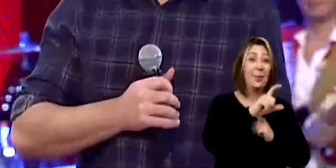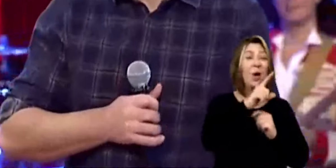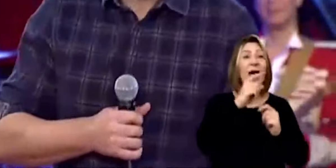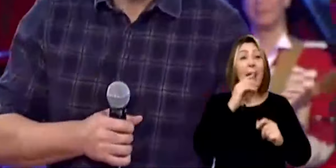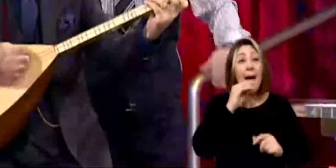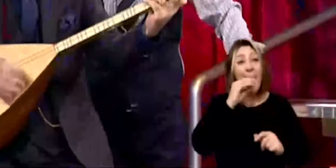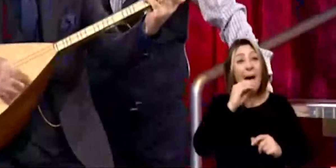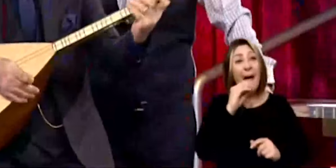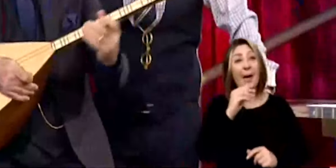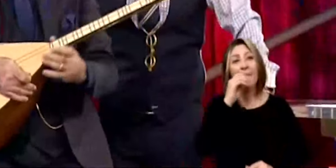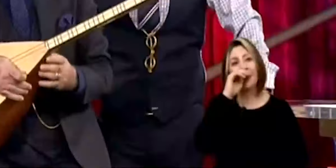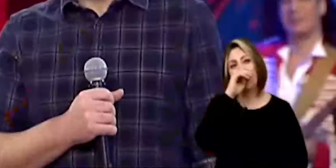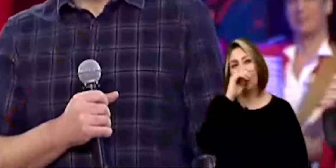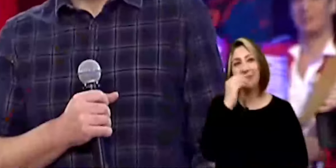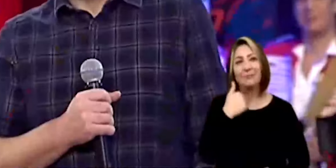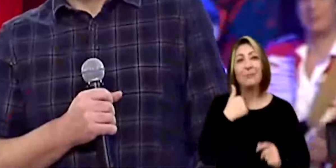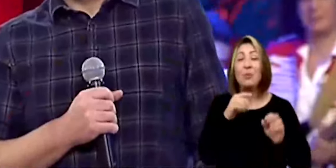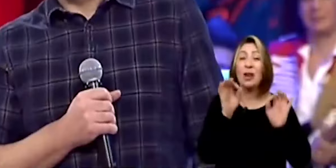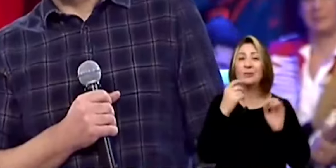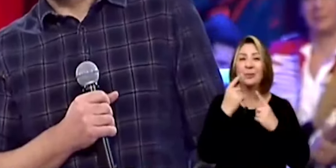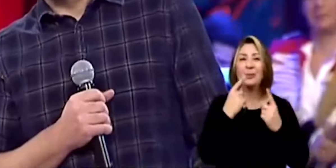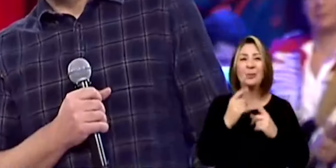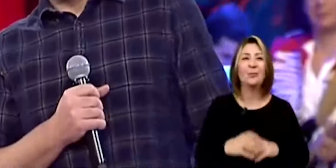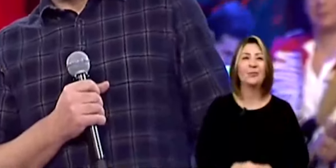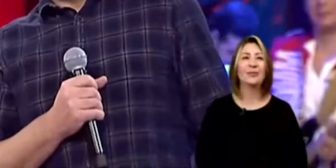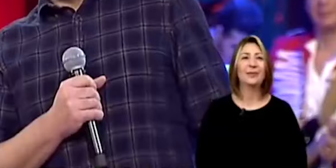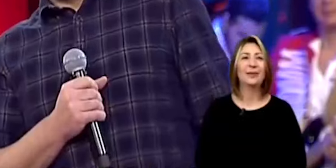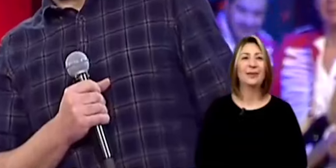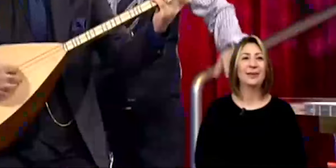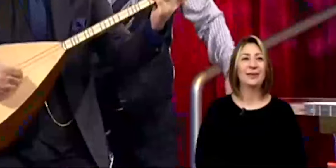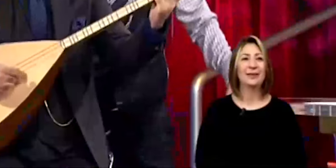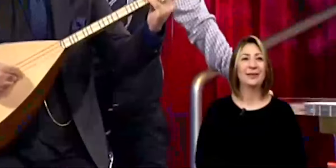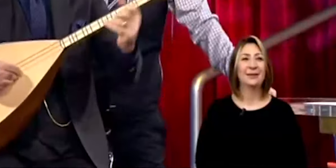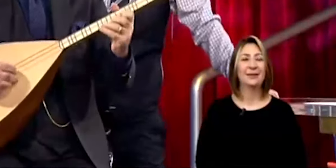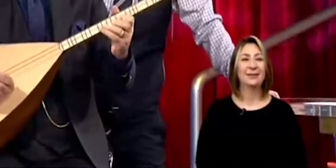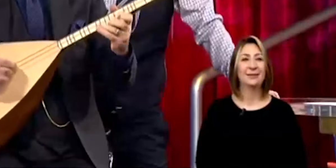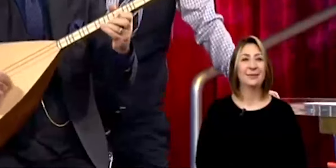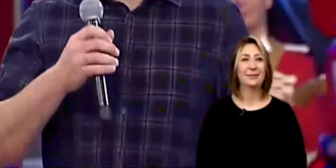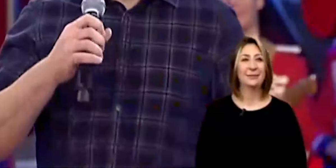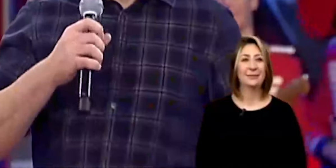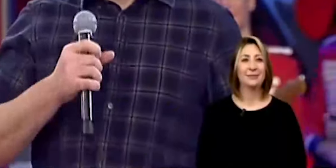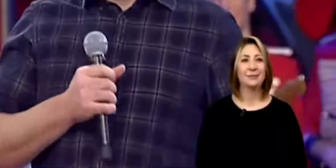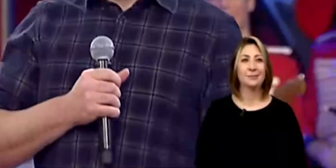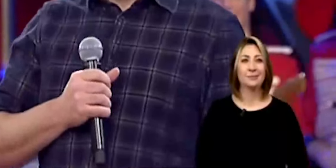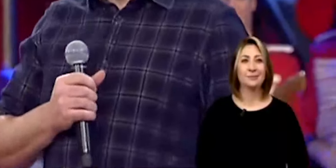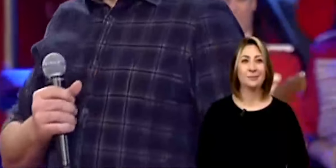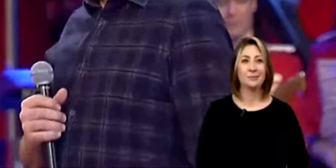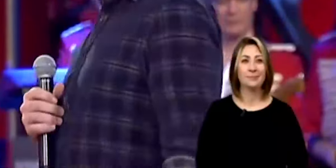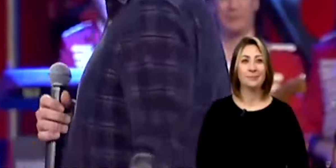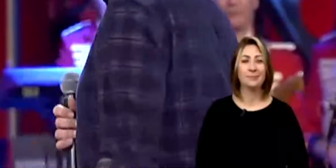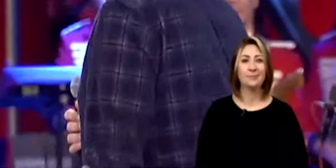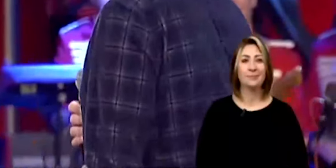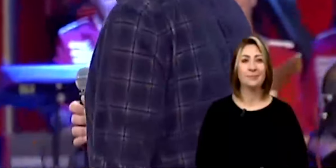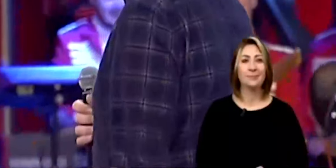öyle yaptı dadadadadada diye. Evet. Evet, ben böyle söyleyebiliyorum evet. Dadayı. Şimdi sıra sende. Buyurun Tunca.